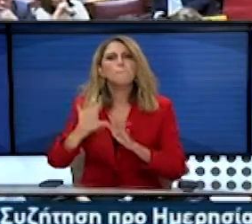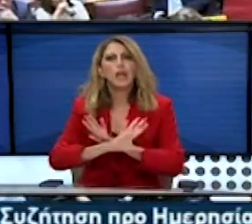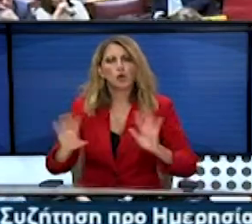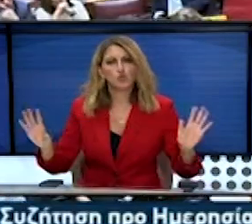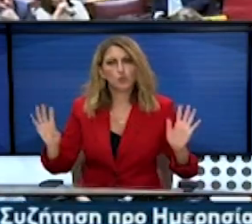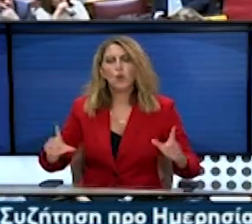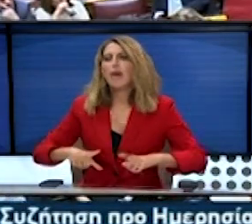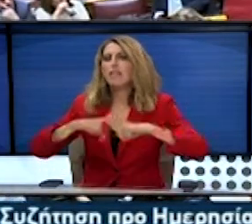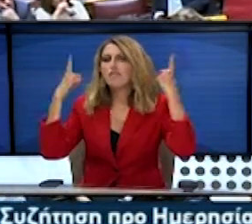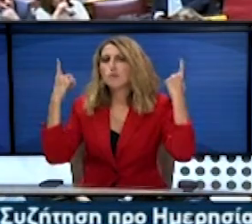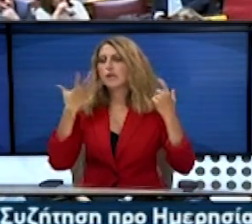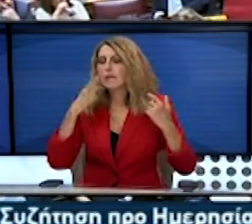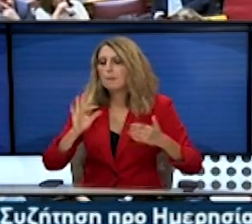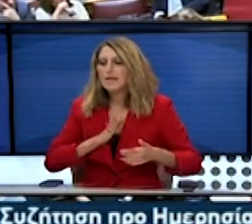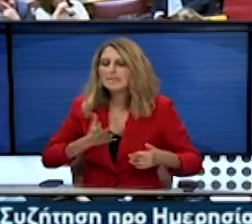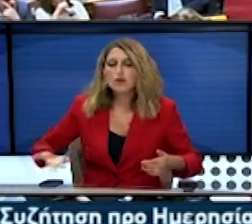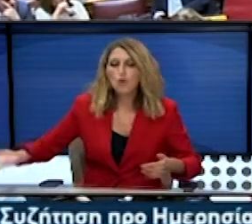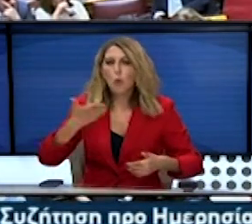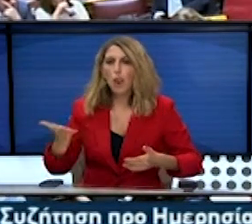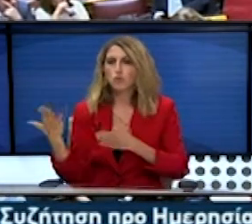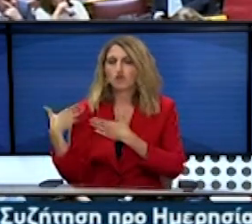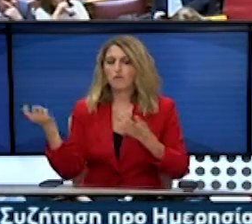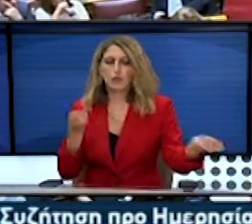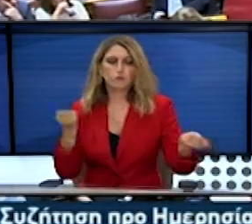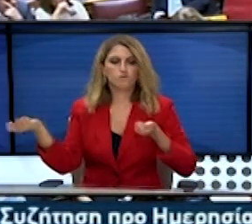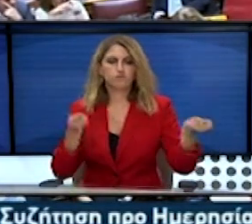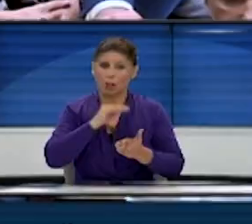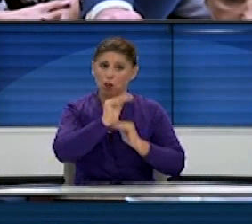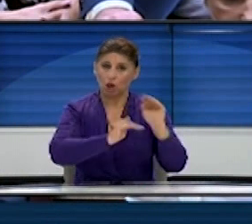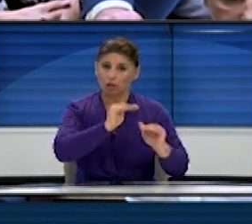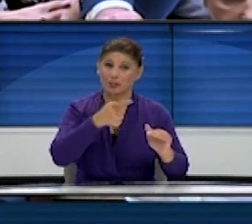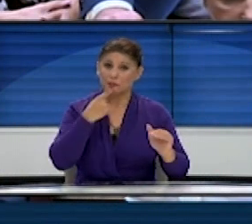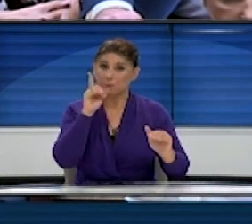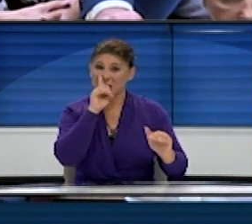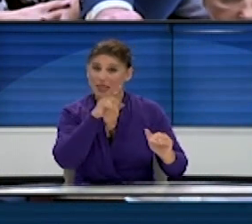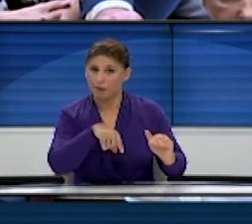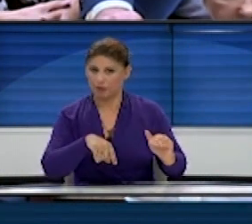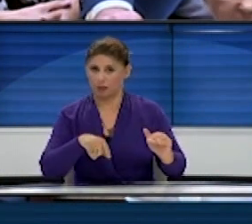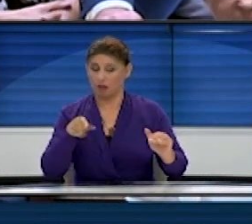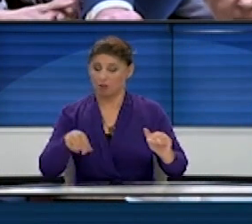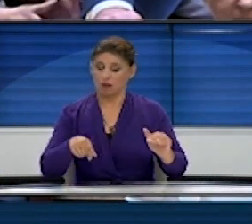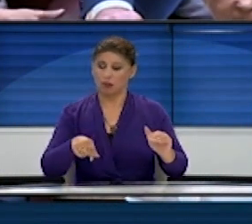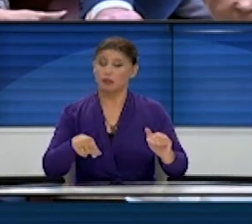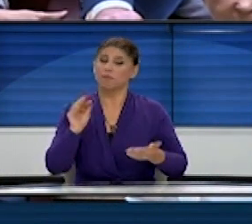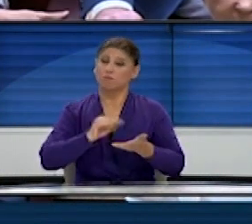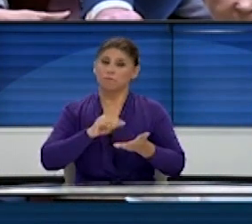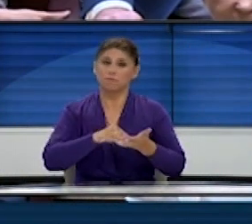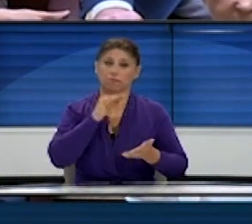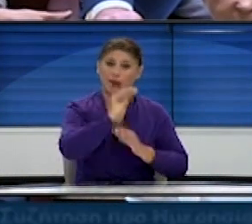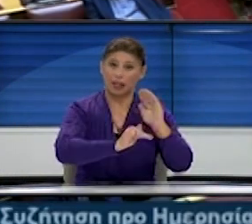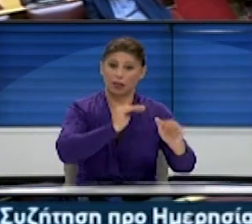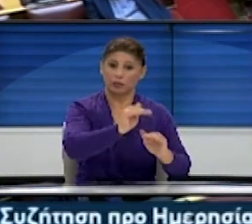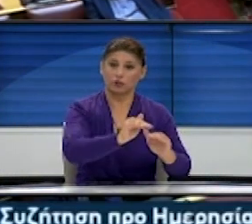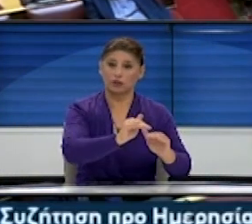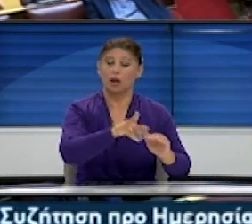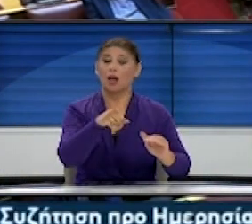ότι ο μόνος, ας το πούμε, κίνδυνο για τον προϋπολογισμό είναι να κάνει overshooting, δηλαδή να πάει καλύτερα από ό,τι περιμένουμε στην πλευρά